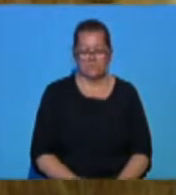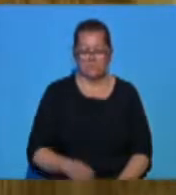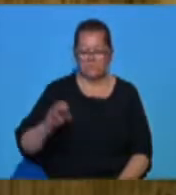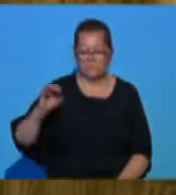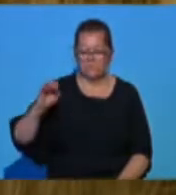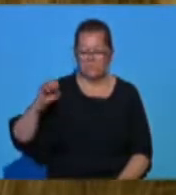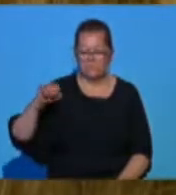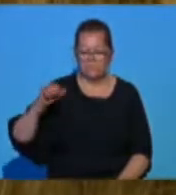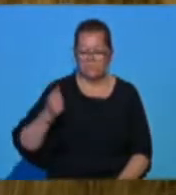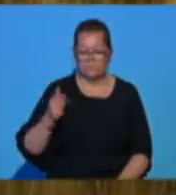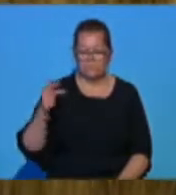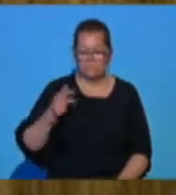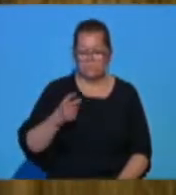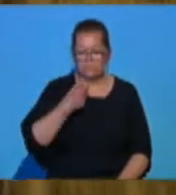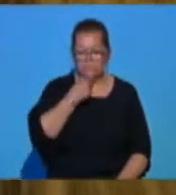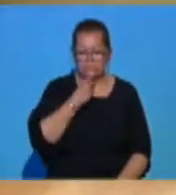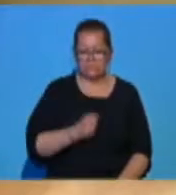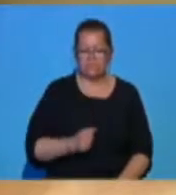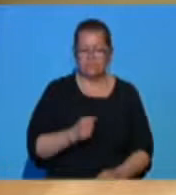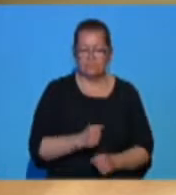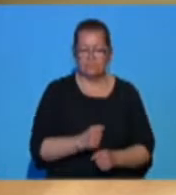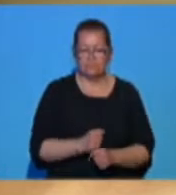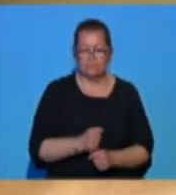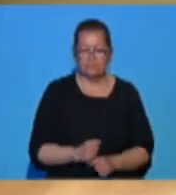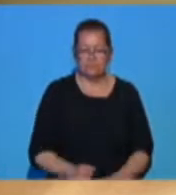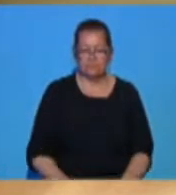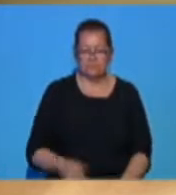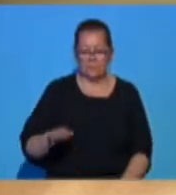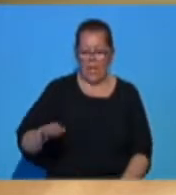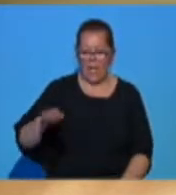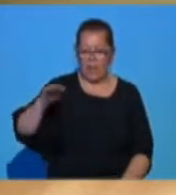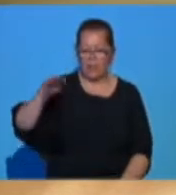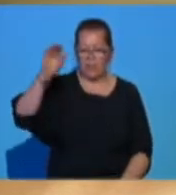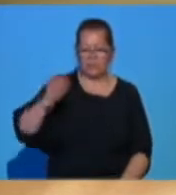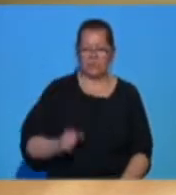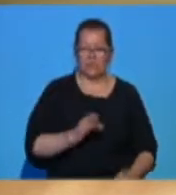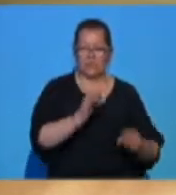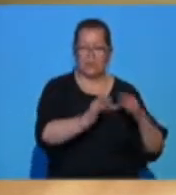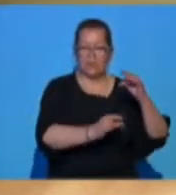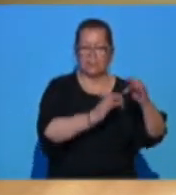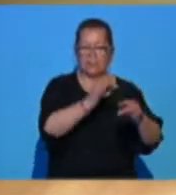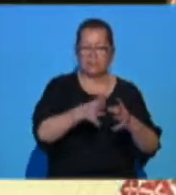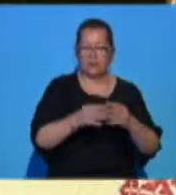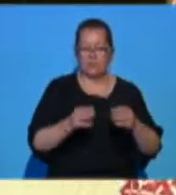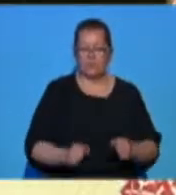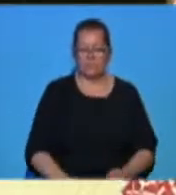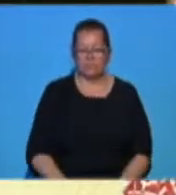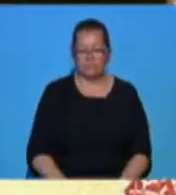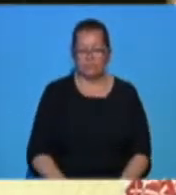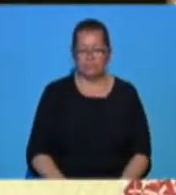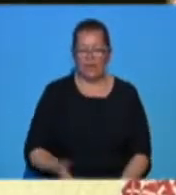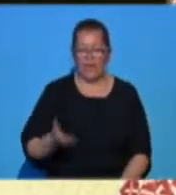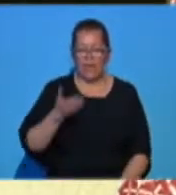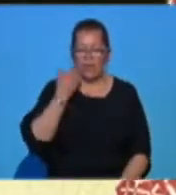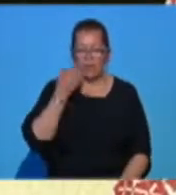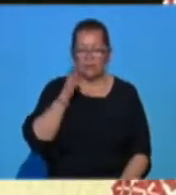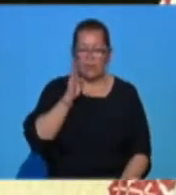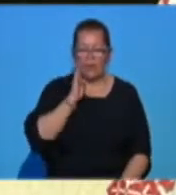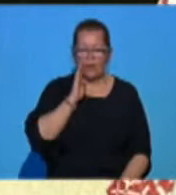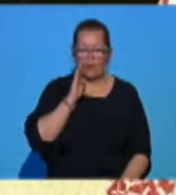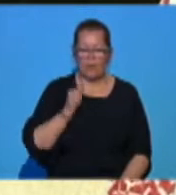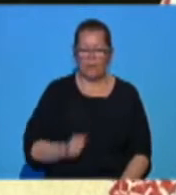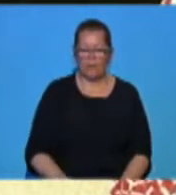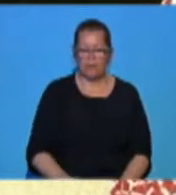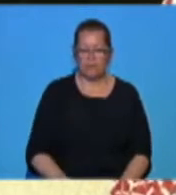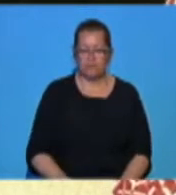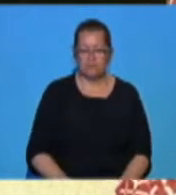Cosmina are 13 ani și face canto popular pentru că a crescut cu drag de tradiții românești. Cântam cu mama, mama cânta cu mine și era așa